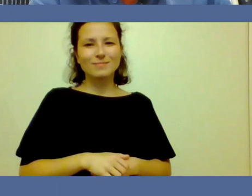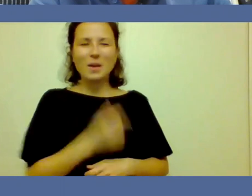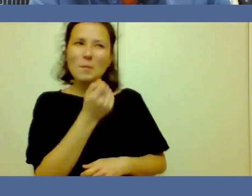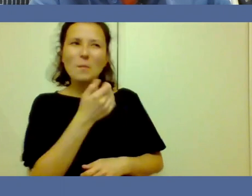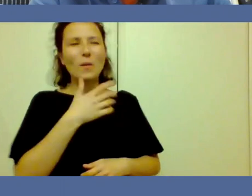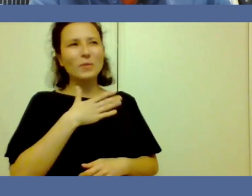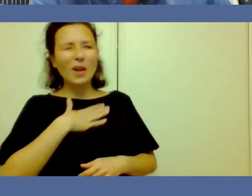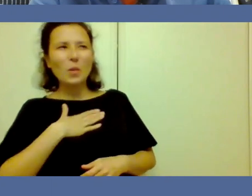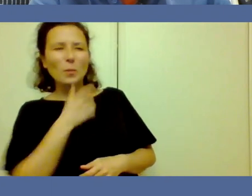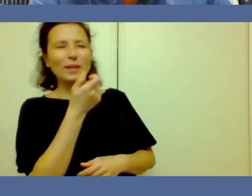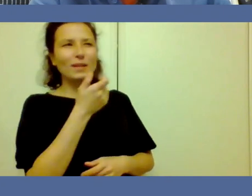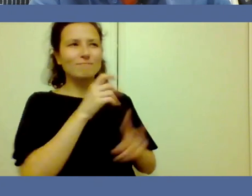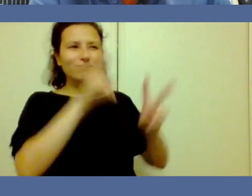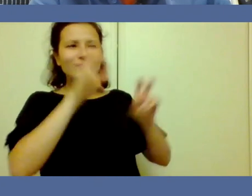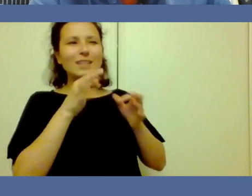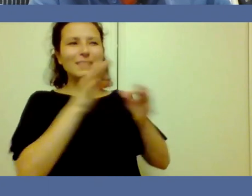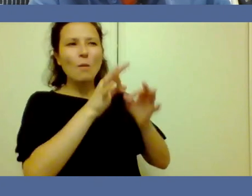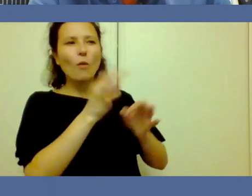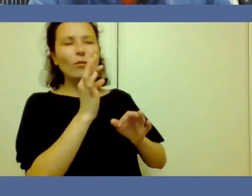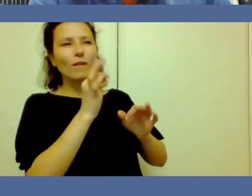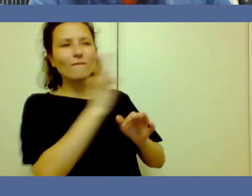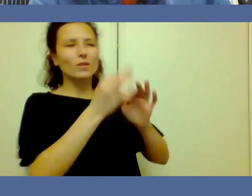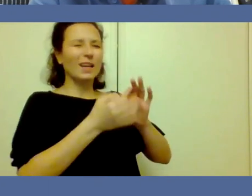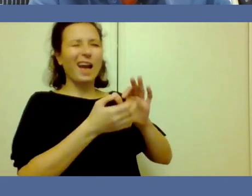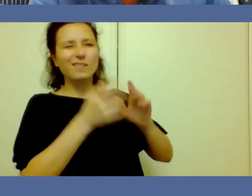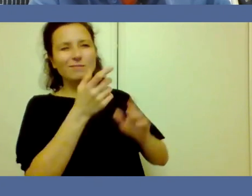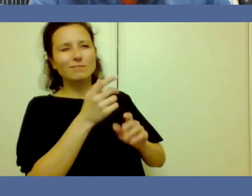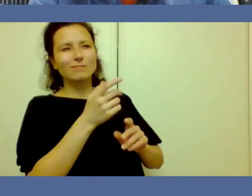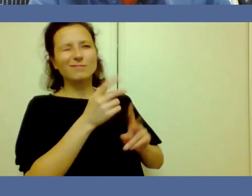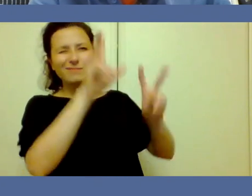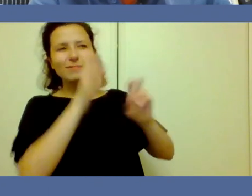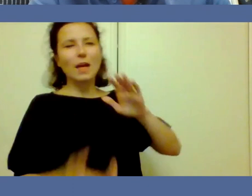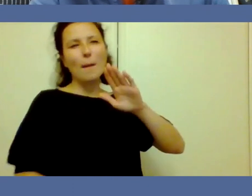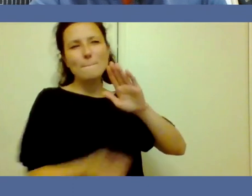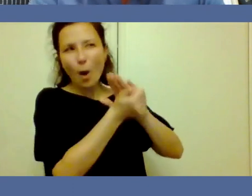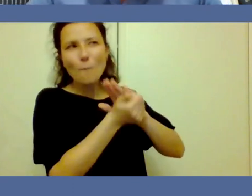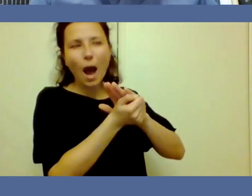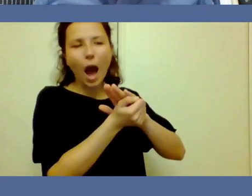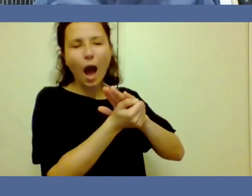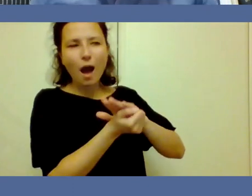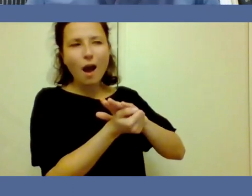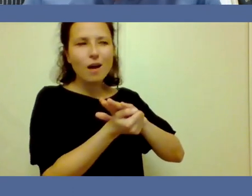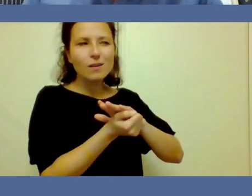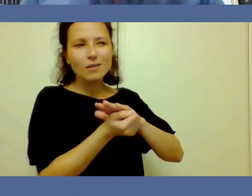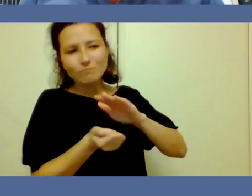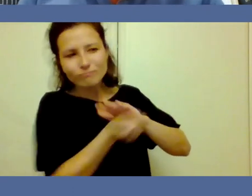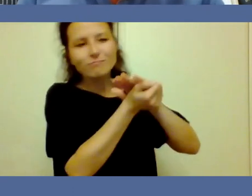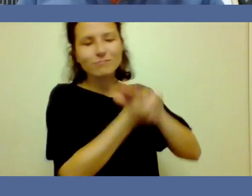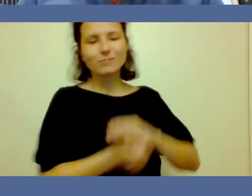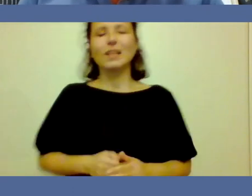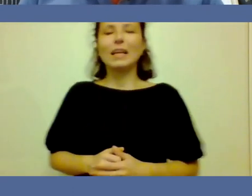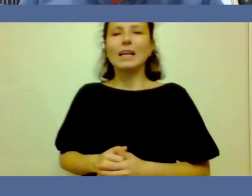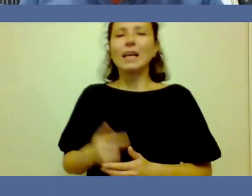bombę do samochodu, jak już ustaliliśmy, tak? Natomiast ja myślę, że każdy z czytelników powinien sam się